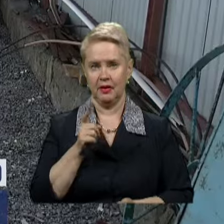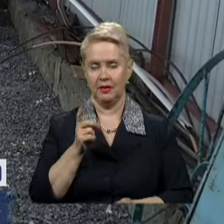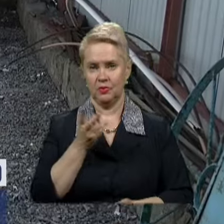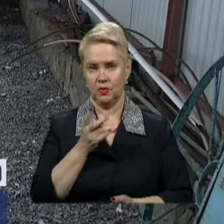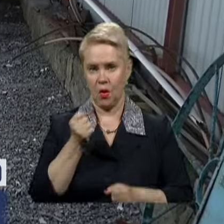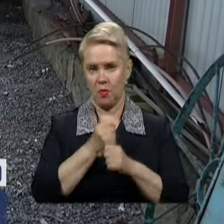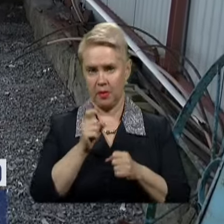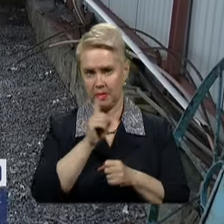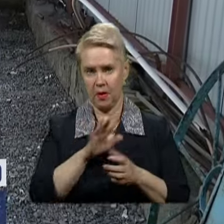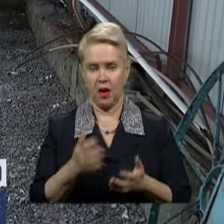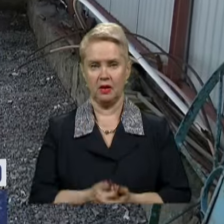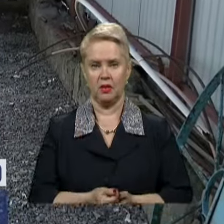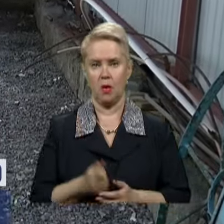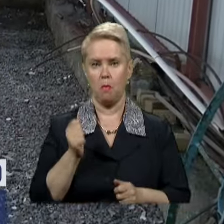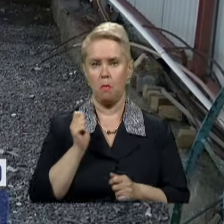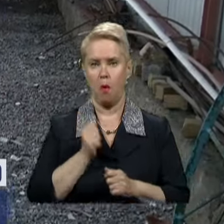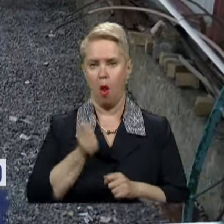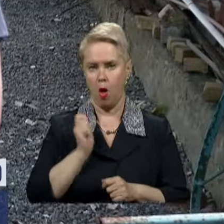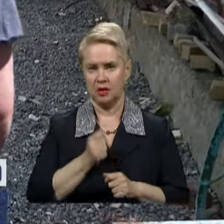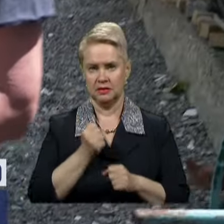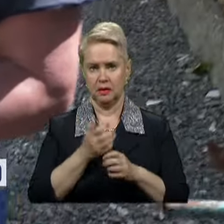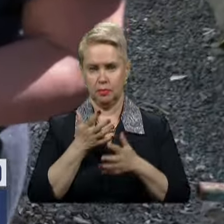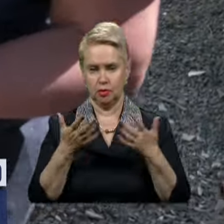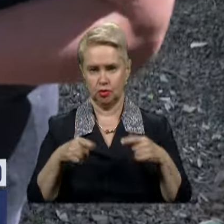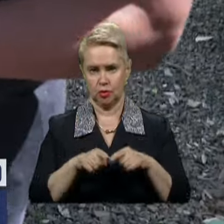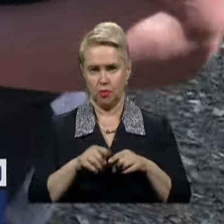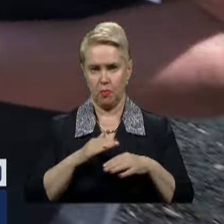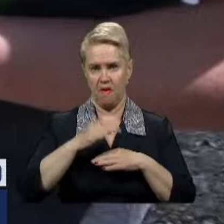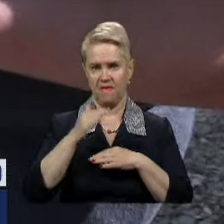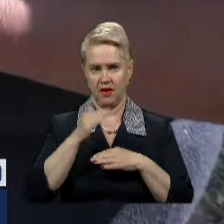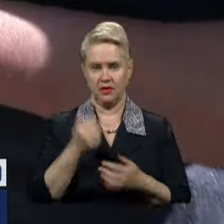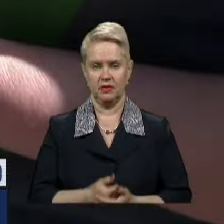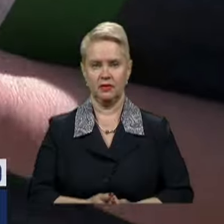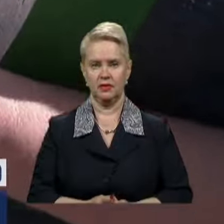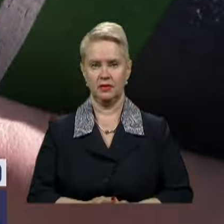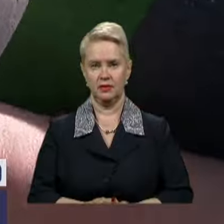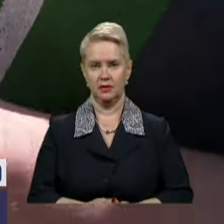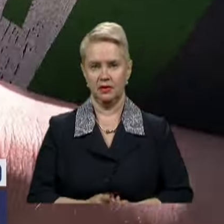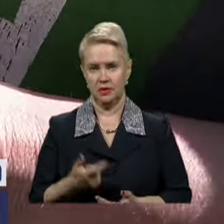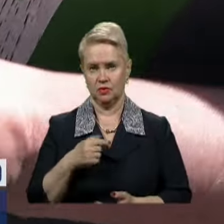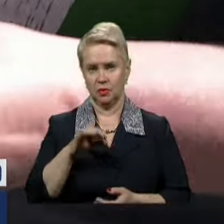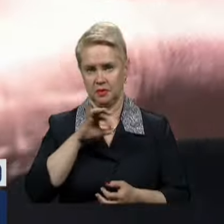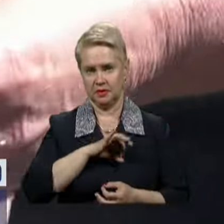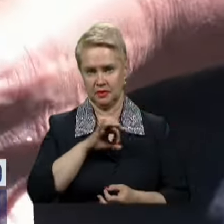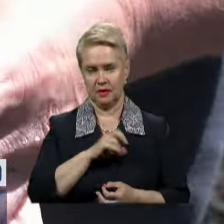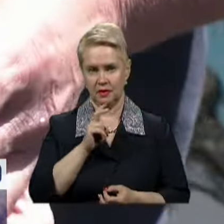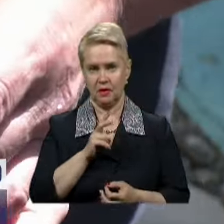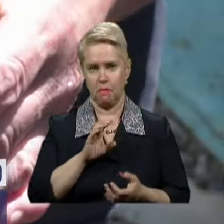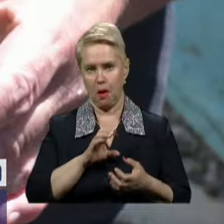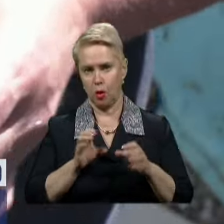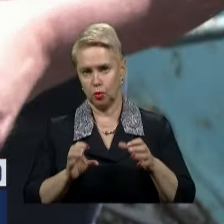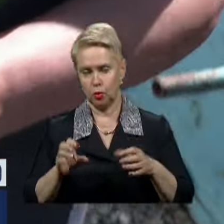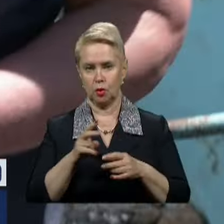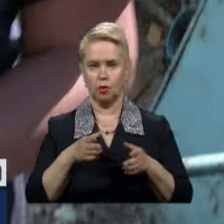обробити, наприклад, молотком, зробити більш таку поверхню. От, і вже прилаштувати її як або бордюр,